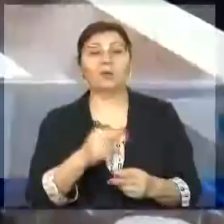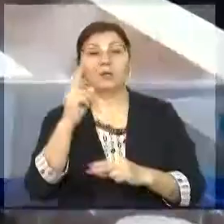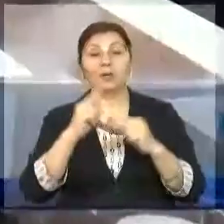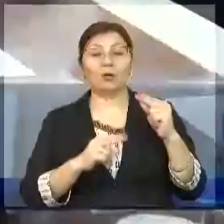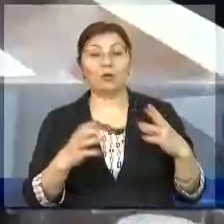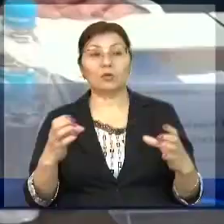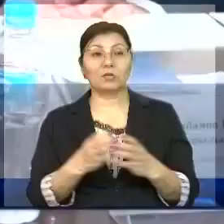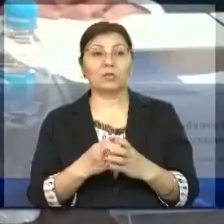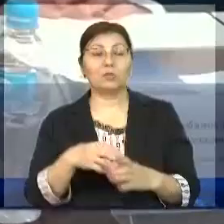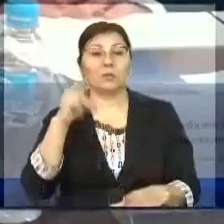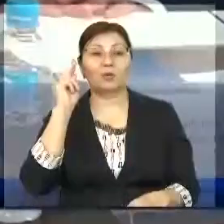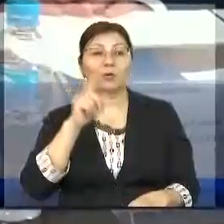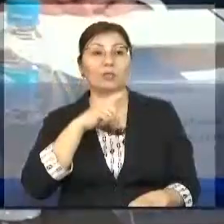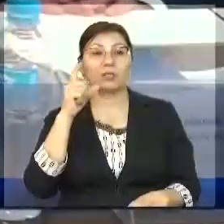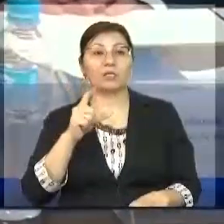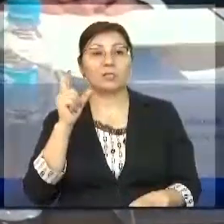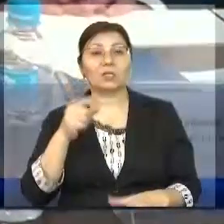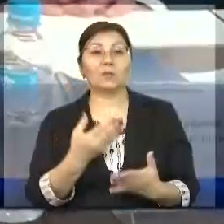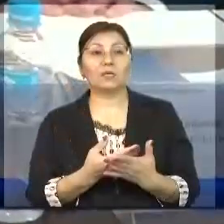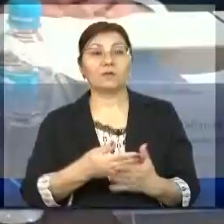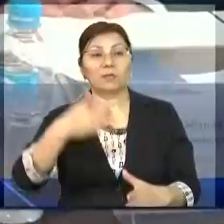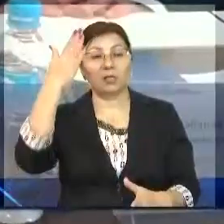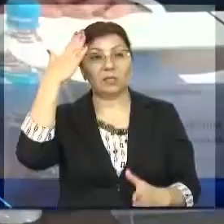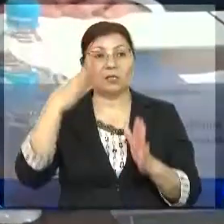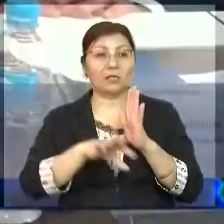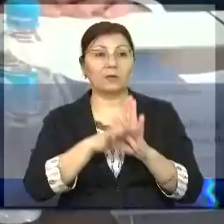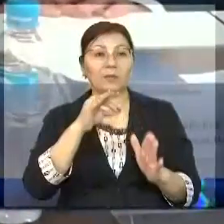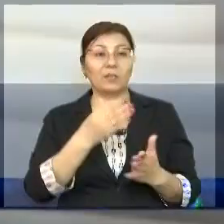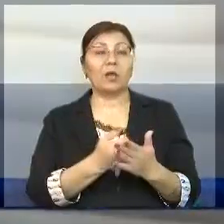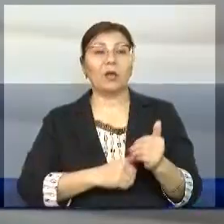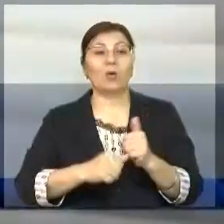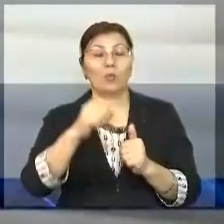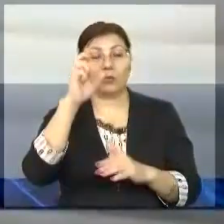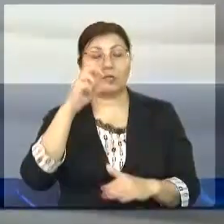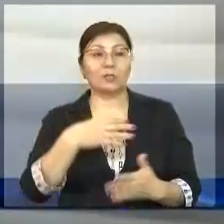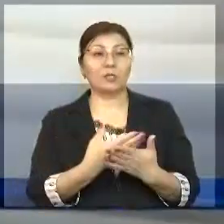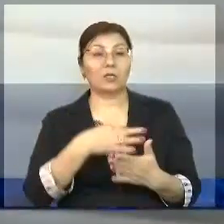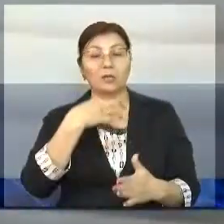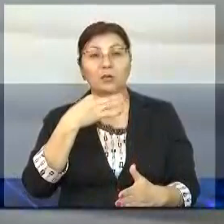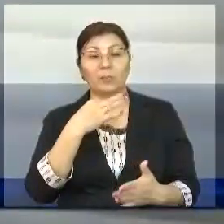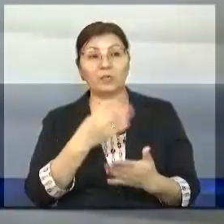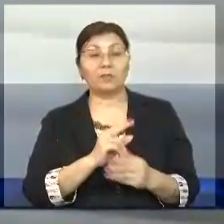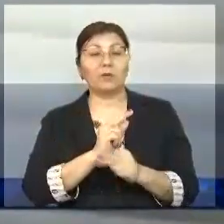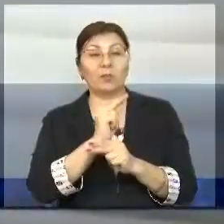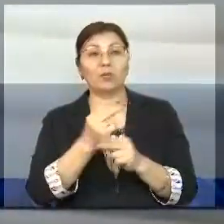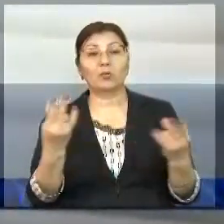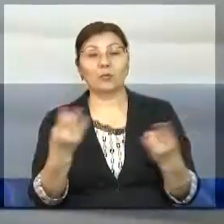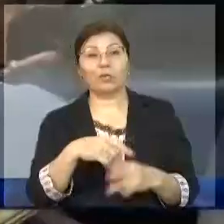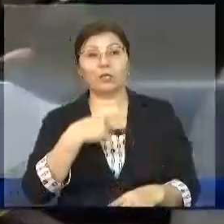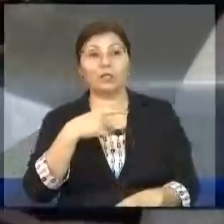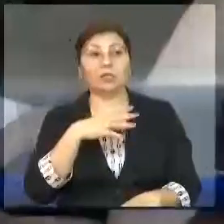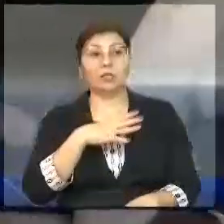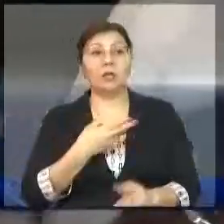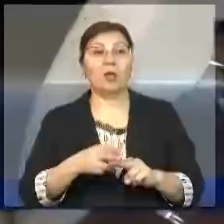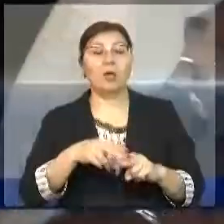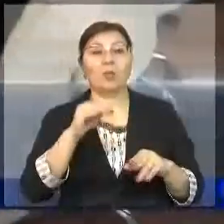құрылыс саласын оқыған жастардың ішінен ең дарындыларын іріктеп, оларды озық елдерде нақты атом станциясын салуға оқыту керегін атап өтті.